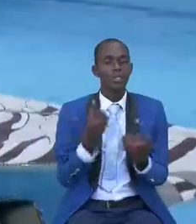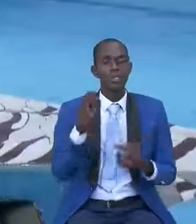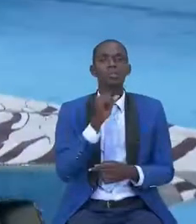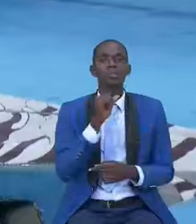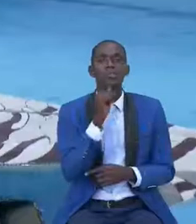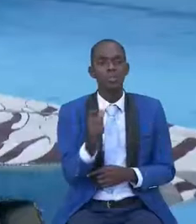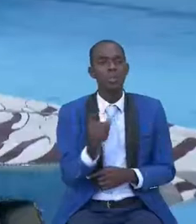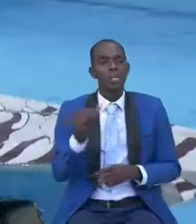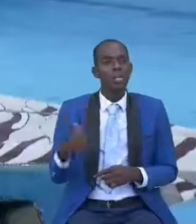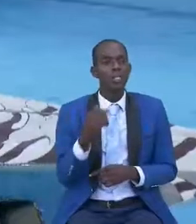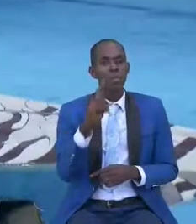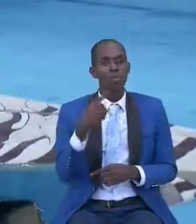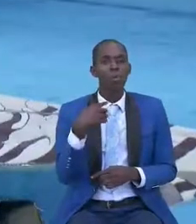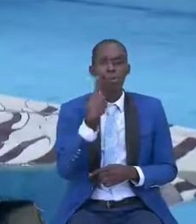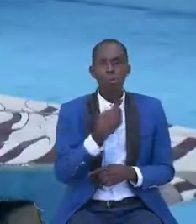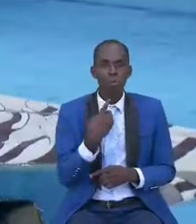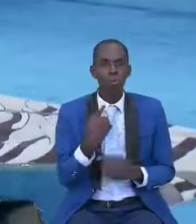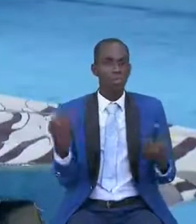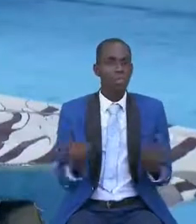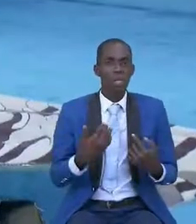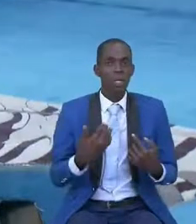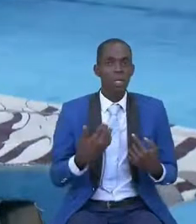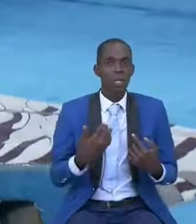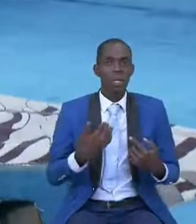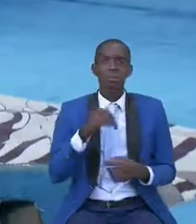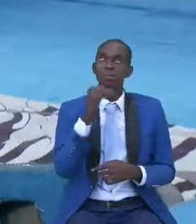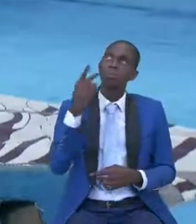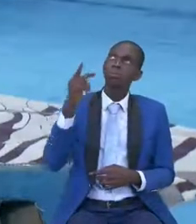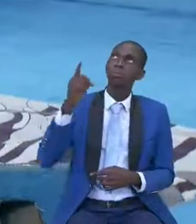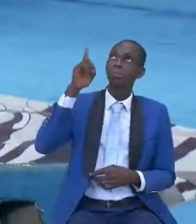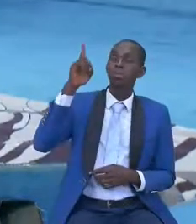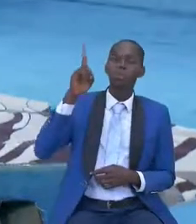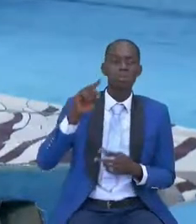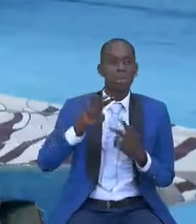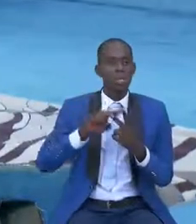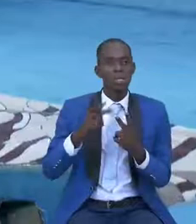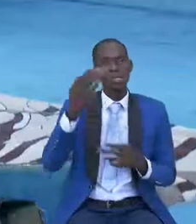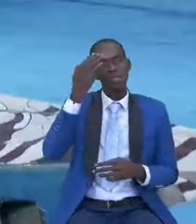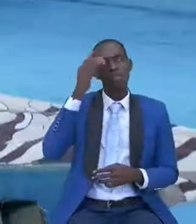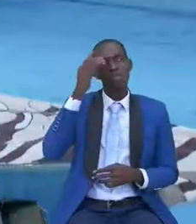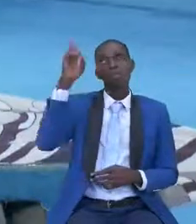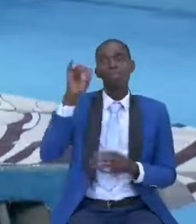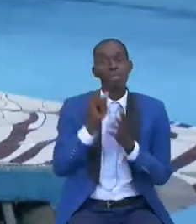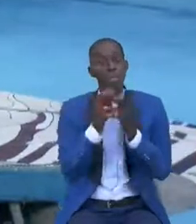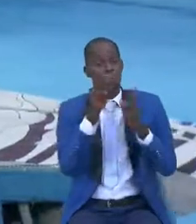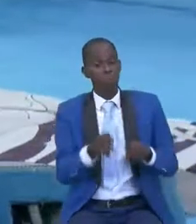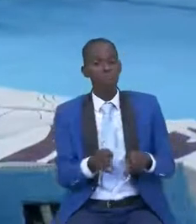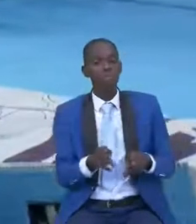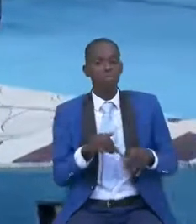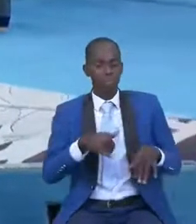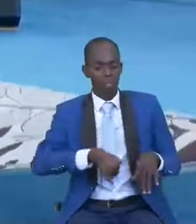lui ne pêche point. Quiconque pêche ne l'a pas vu et ne l'a pas